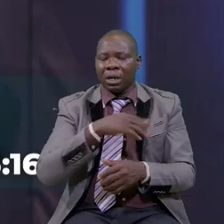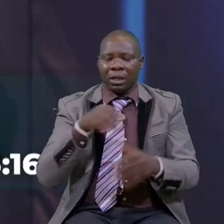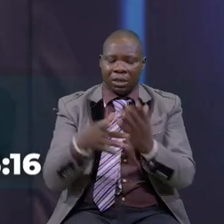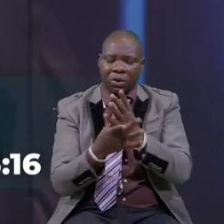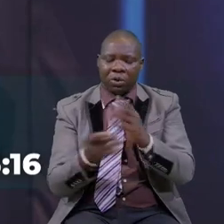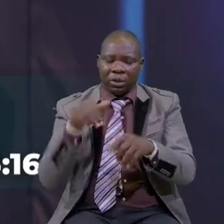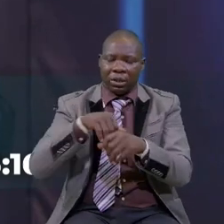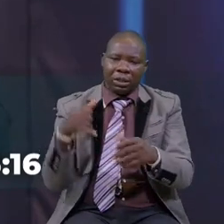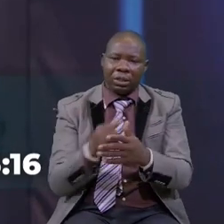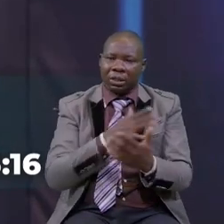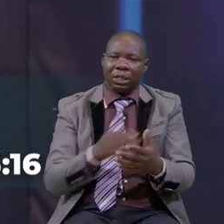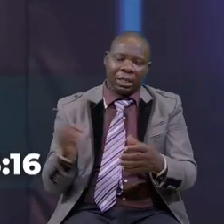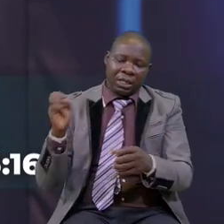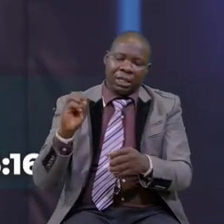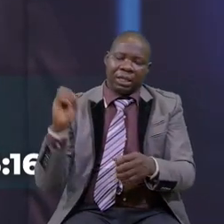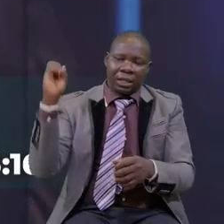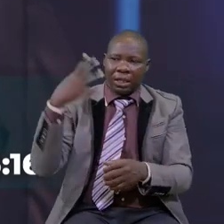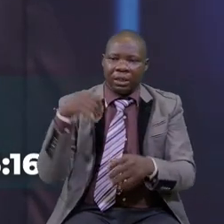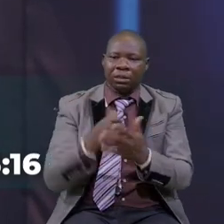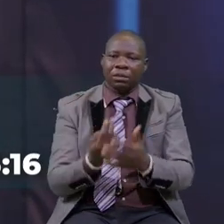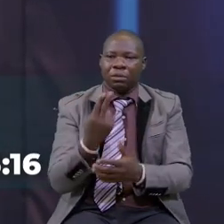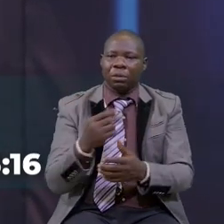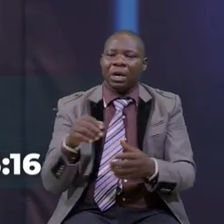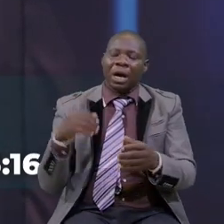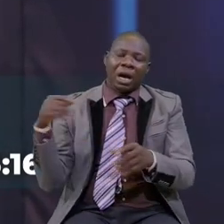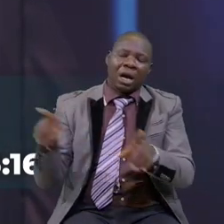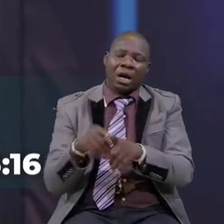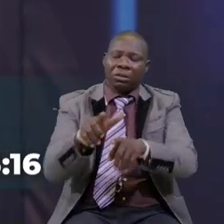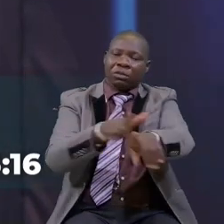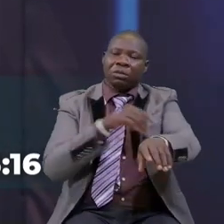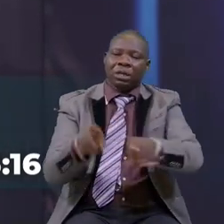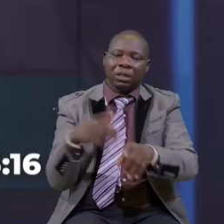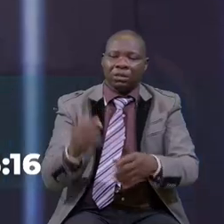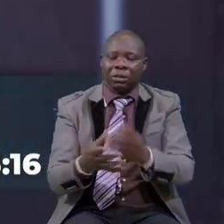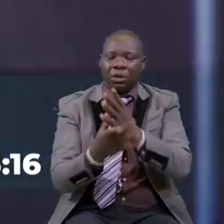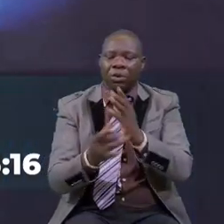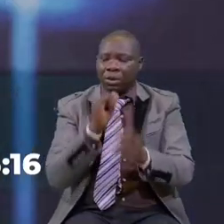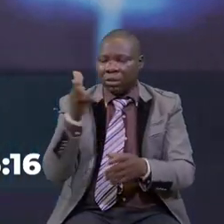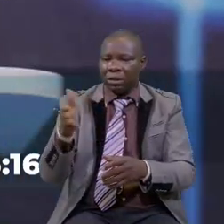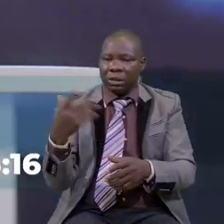Aussi longtemps que l'huile est dedans, la lumière continue à briller.